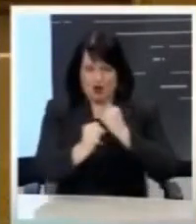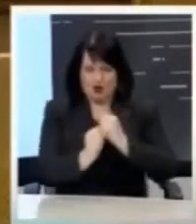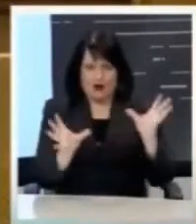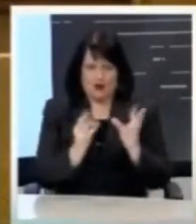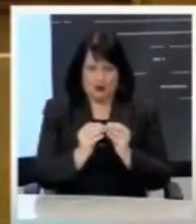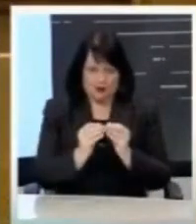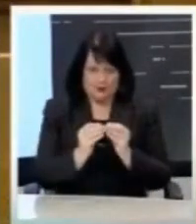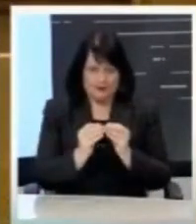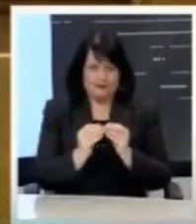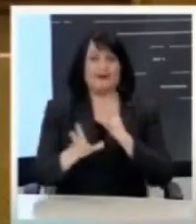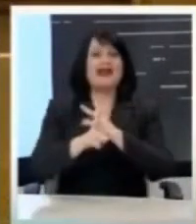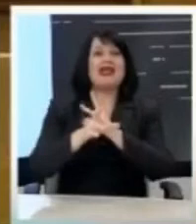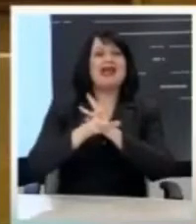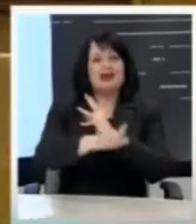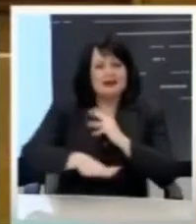στα εξάρχεια